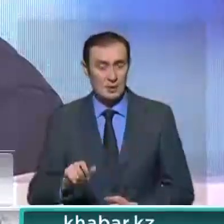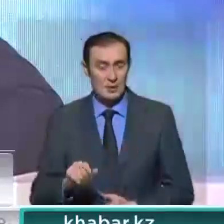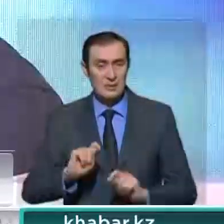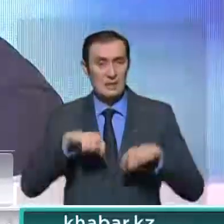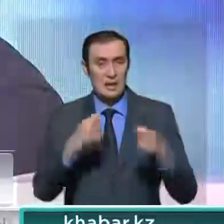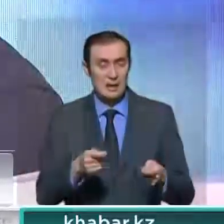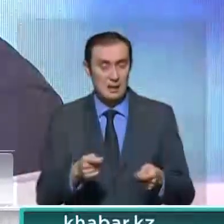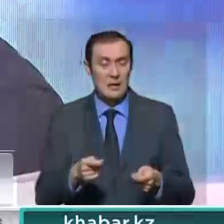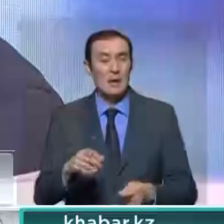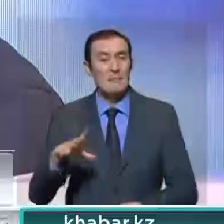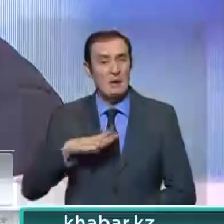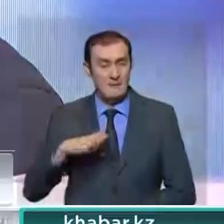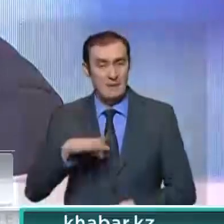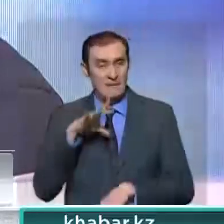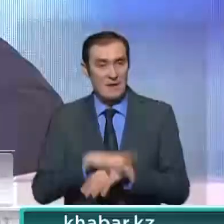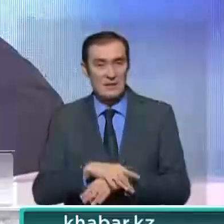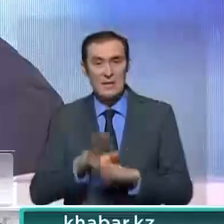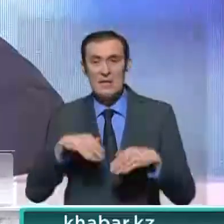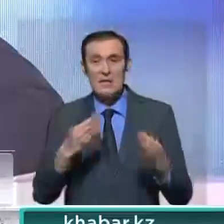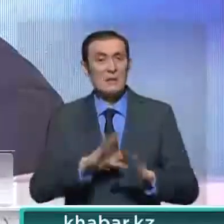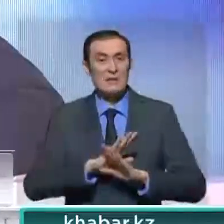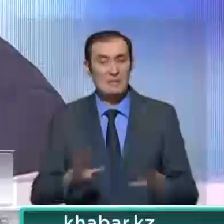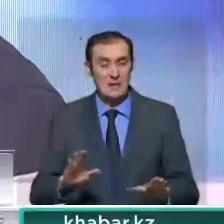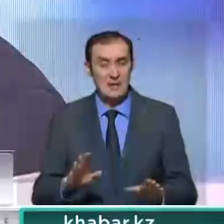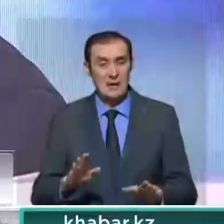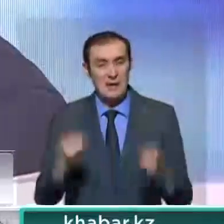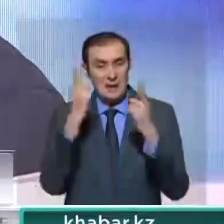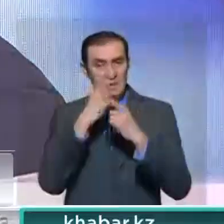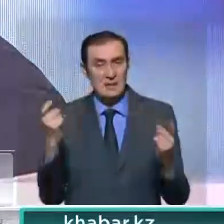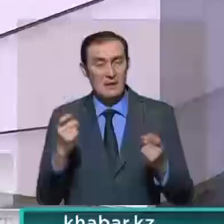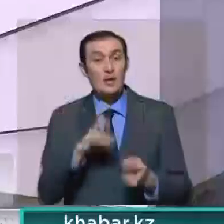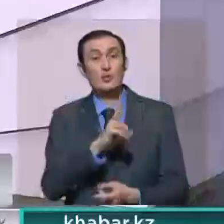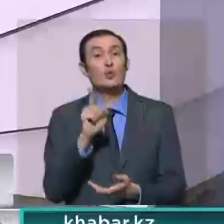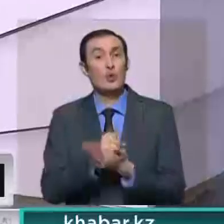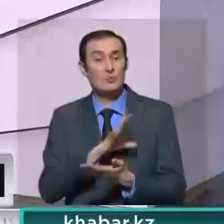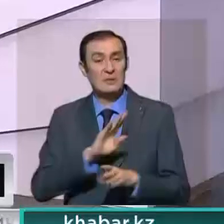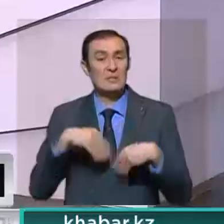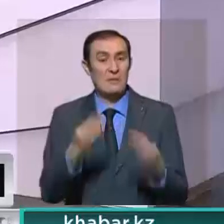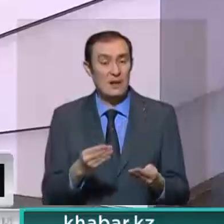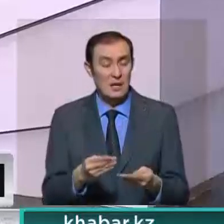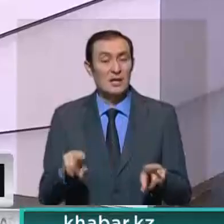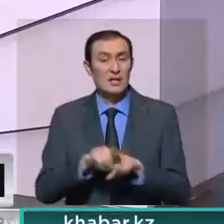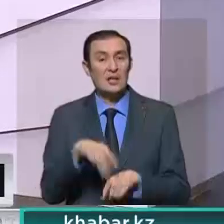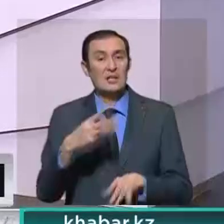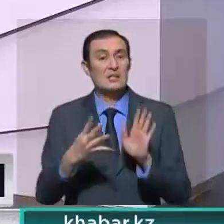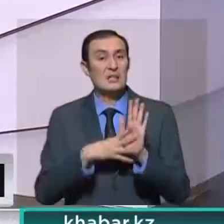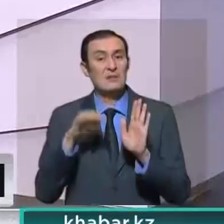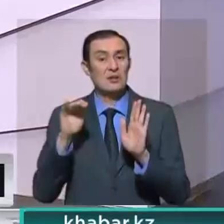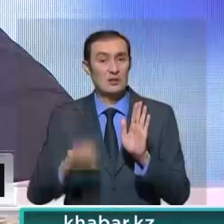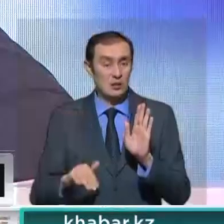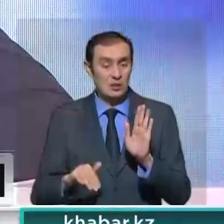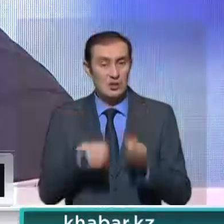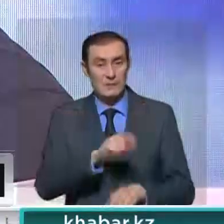были факты не предоставления декларации тех кто должен был сдавать таких было 39 тысяч